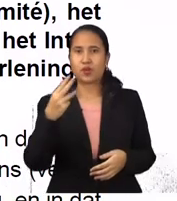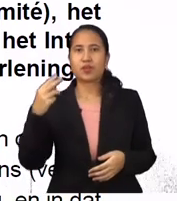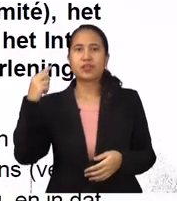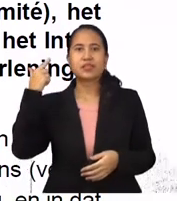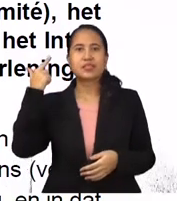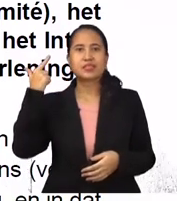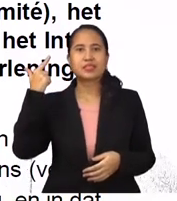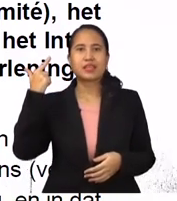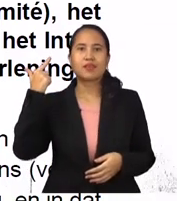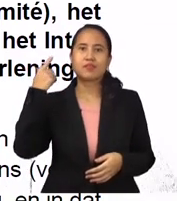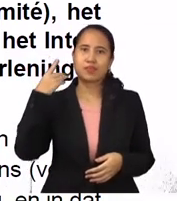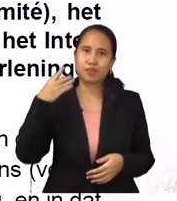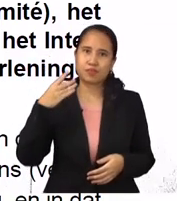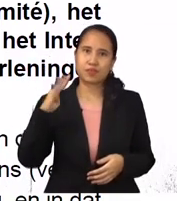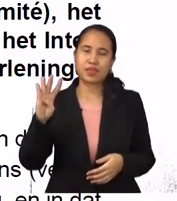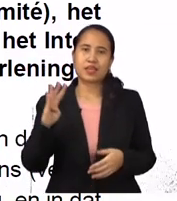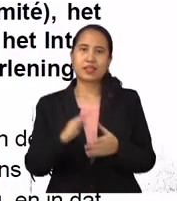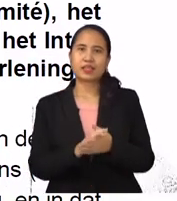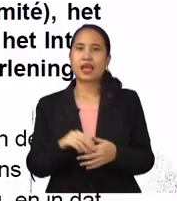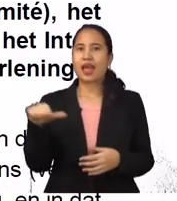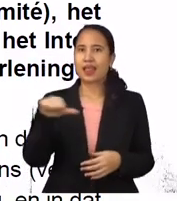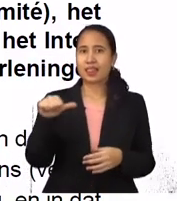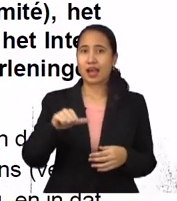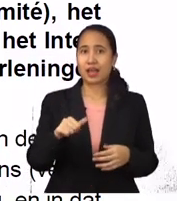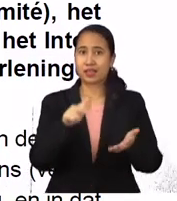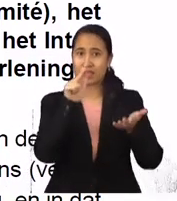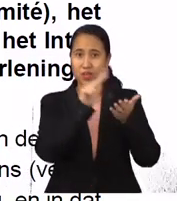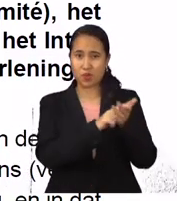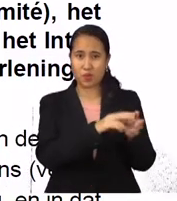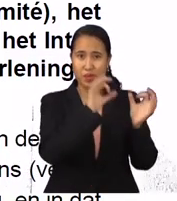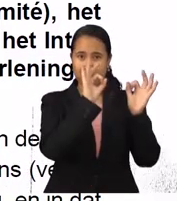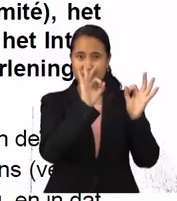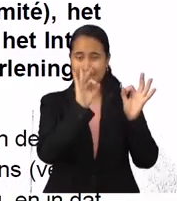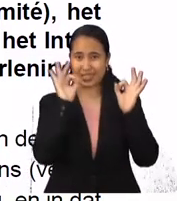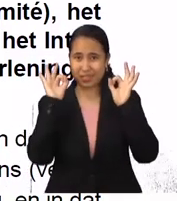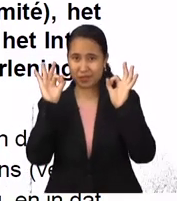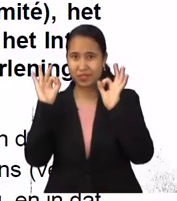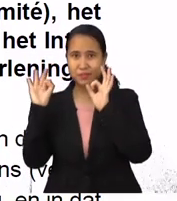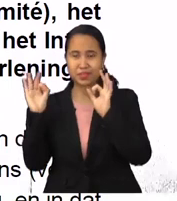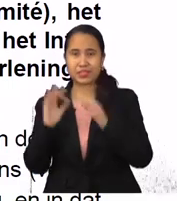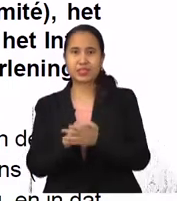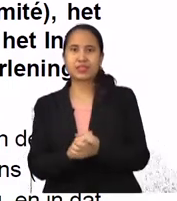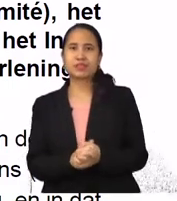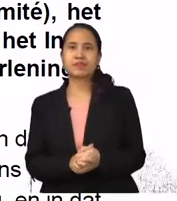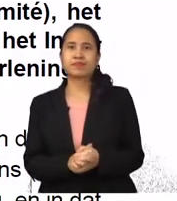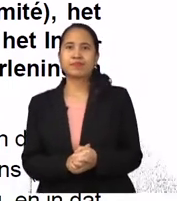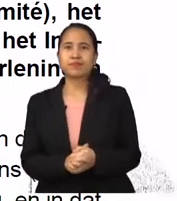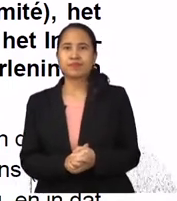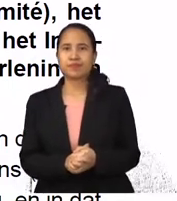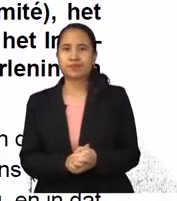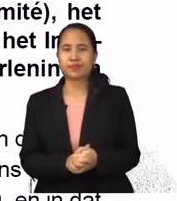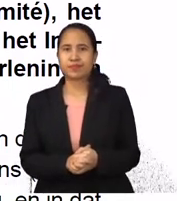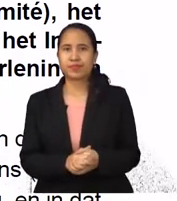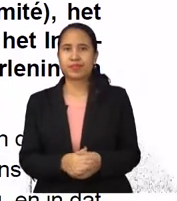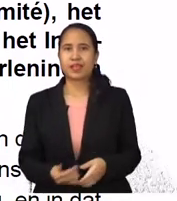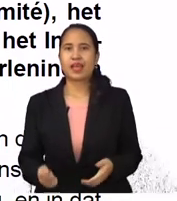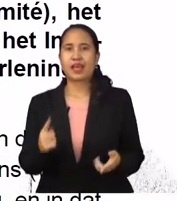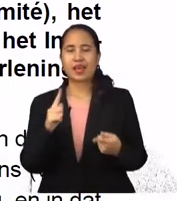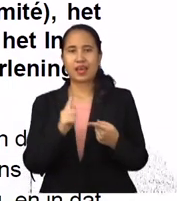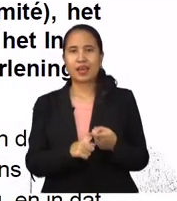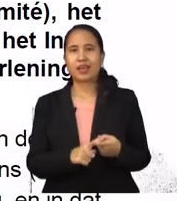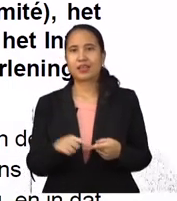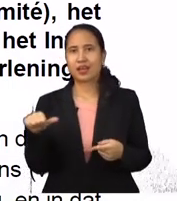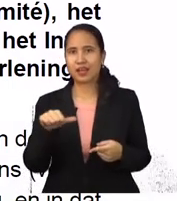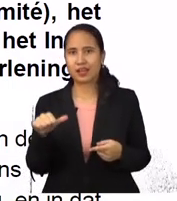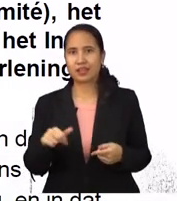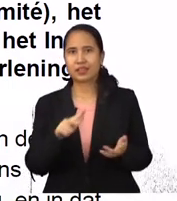347, 348, 349, CQ artikel 72 lid 2 en artikel 360